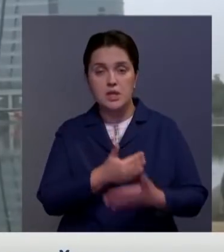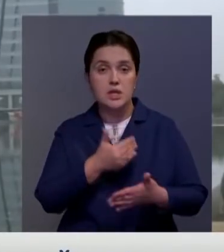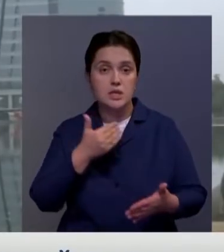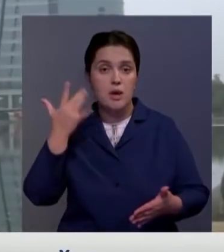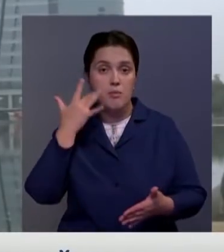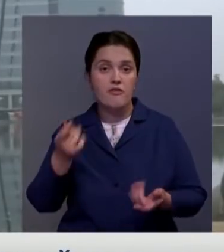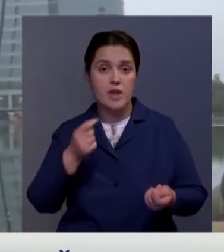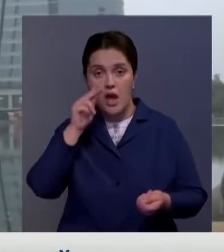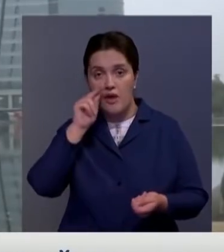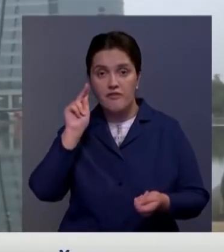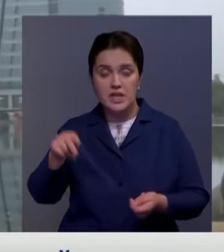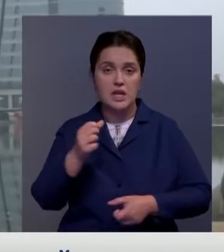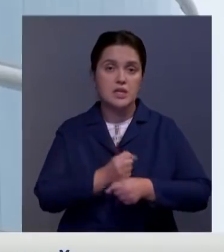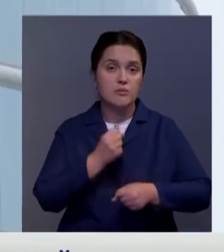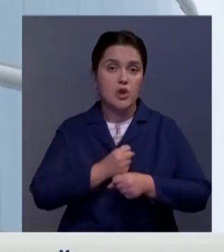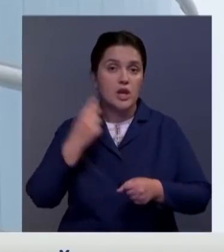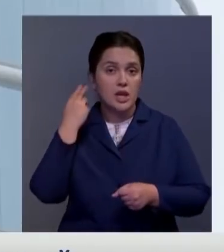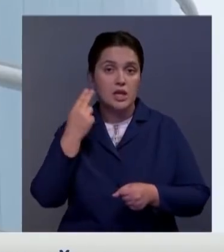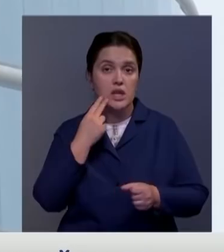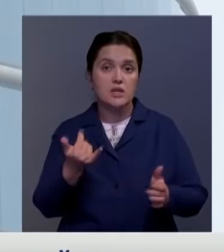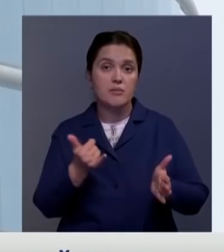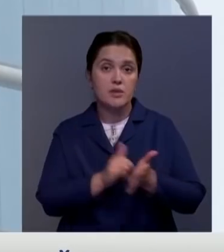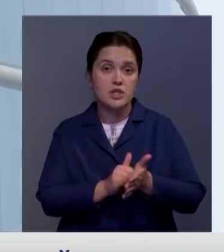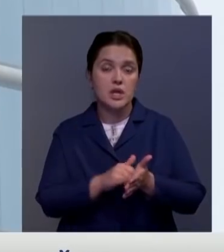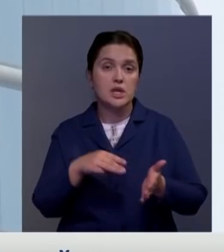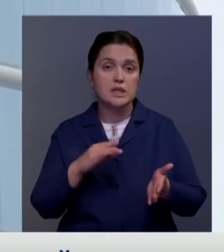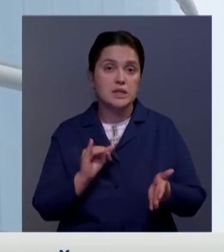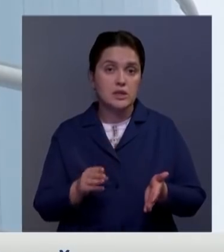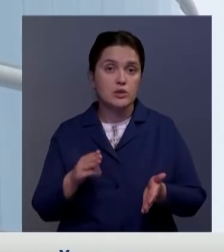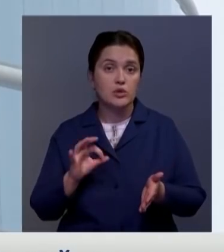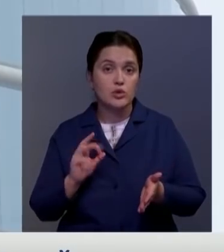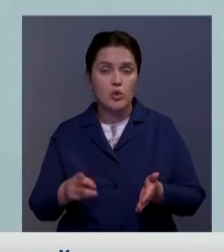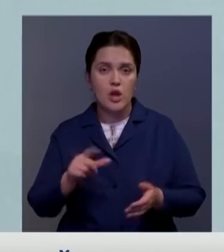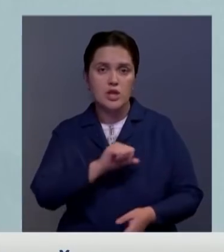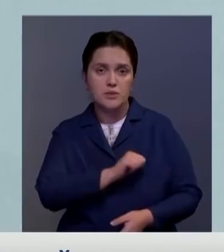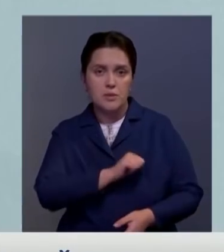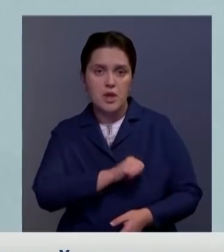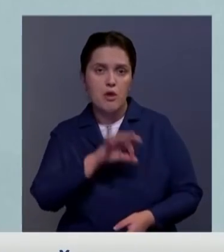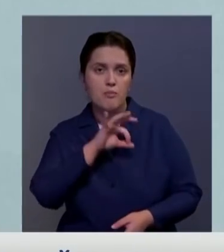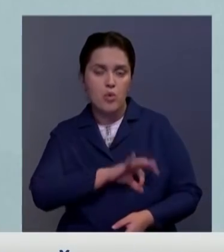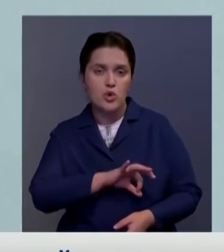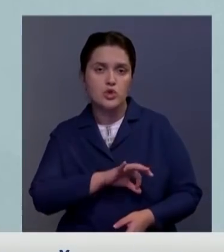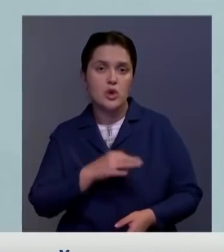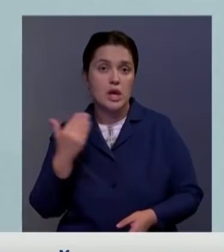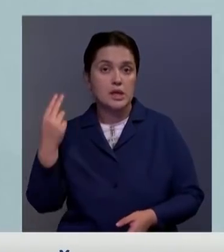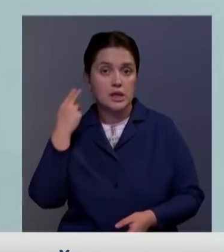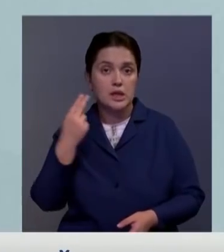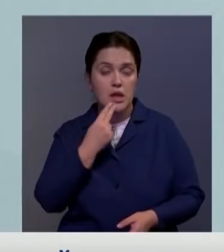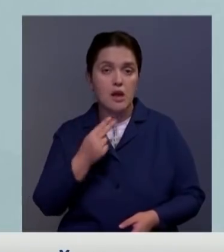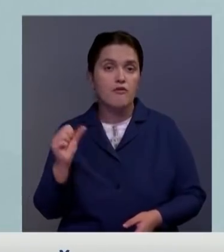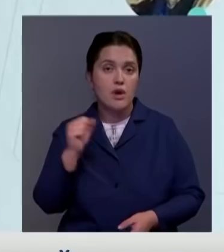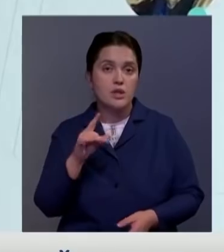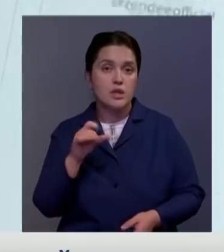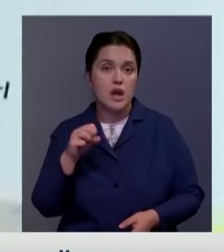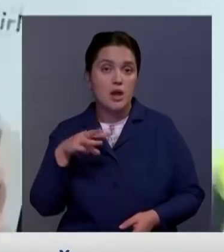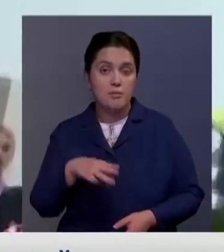месяцев назад американские власти обвинили разработчиков китайского приложения TikTok в шпионаже в пользу спецслужб КНР. В августе